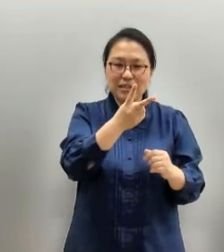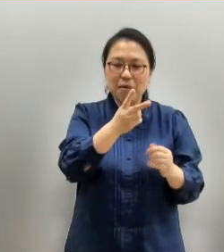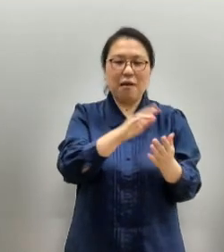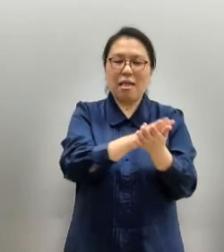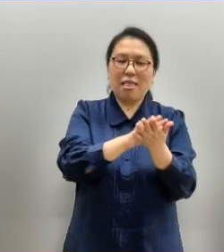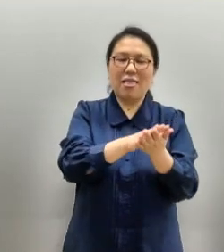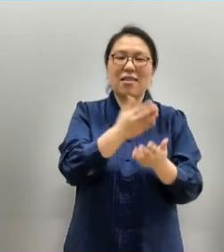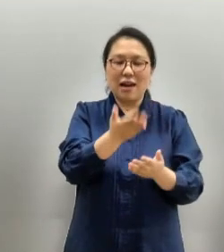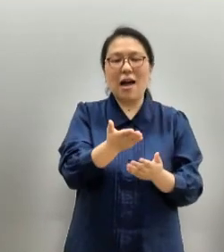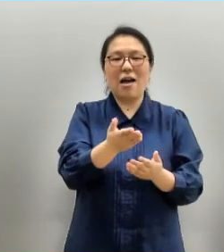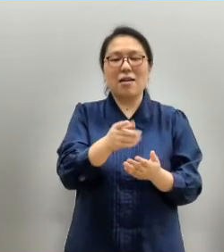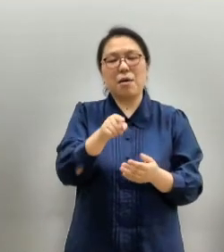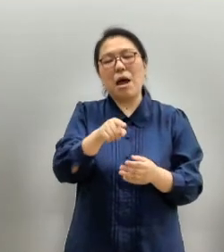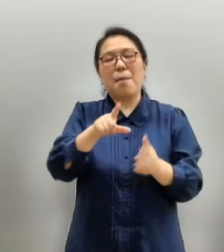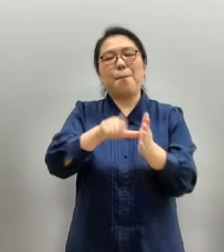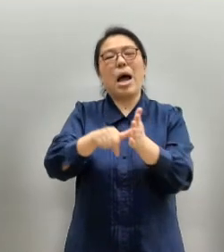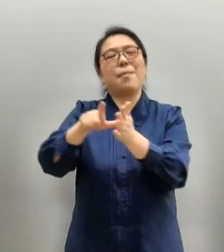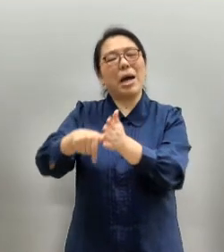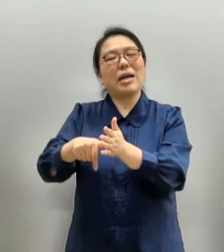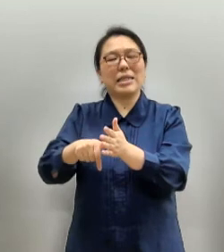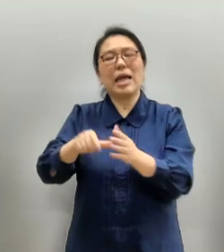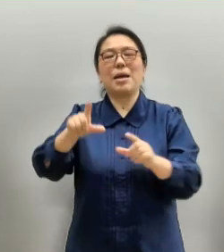ってきます。